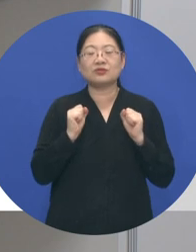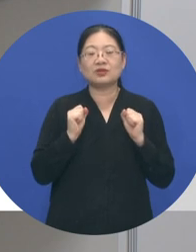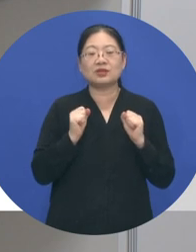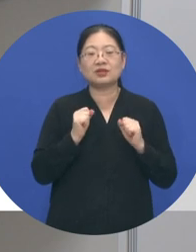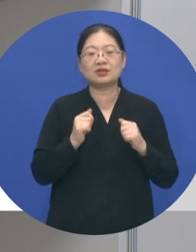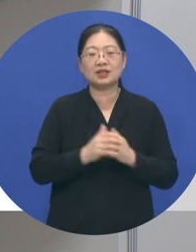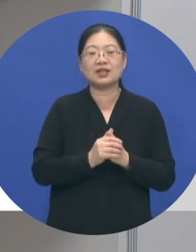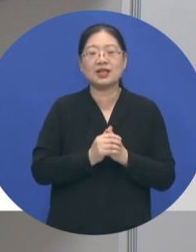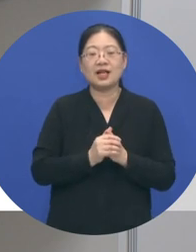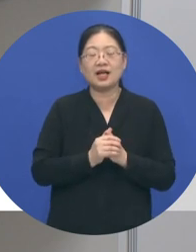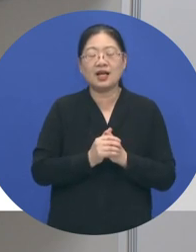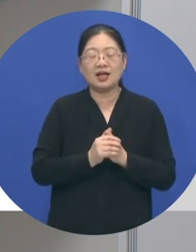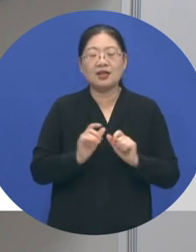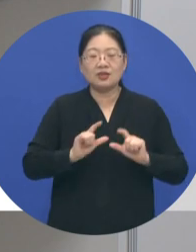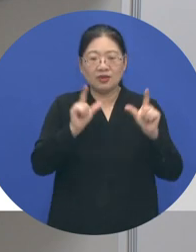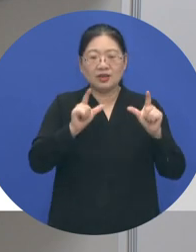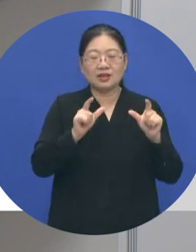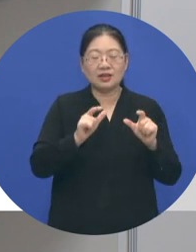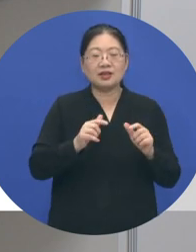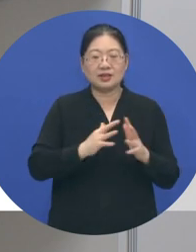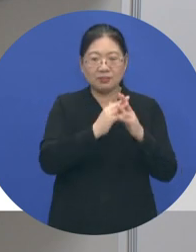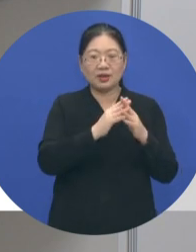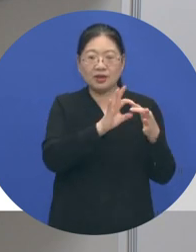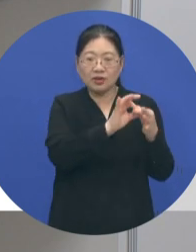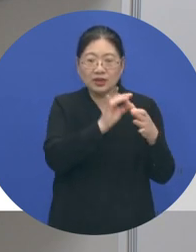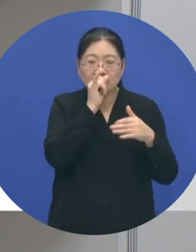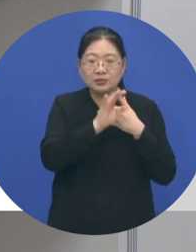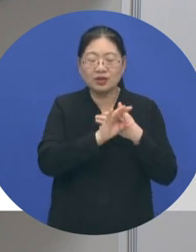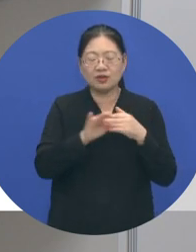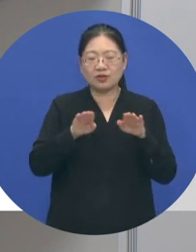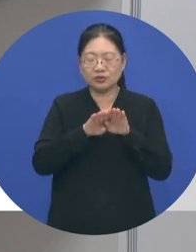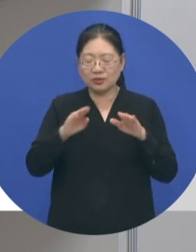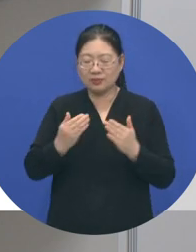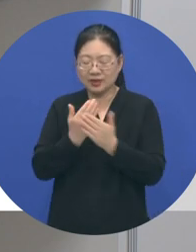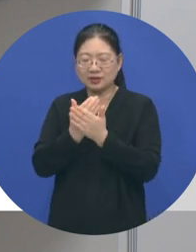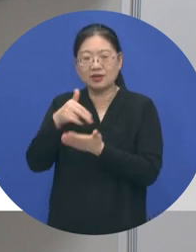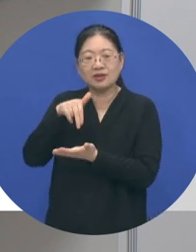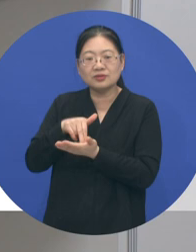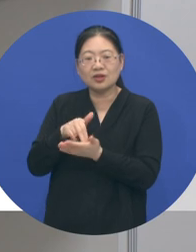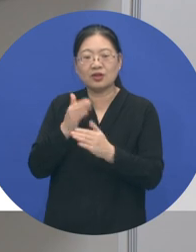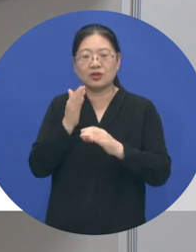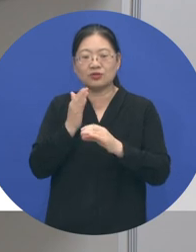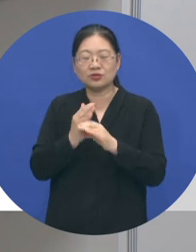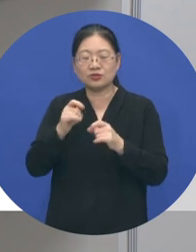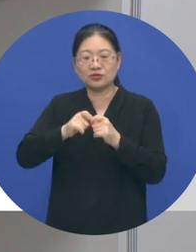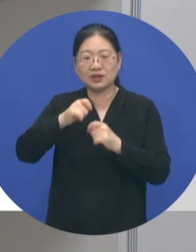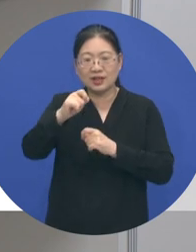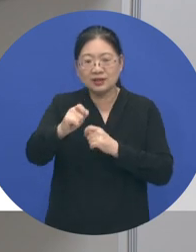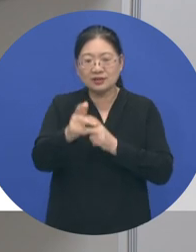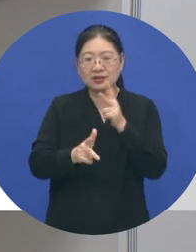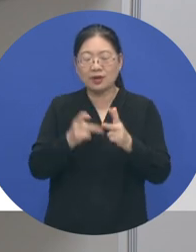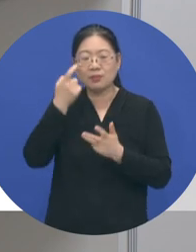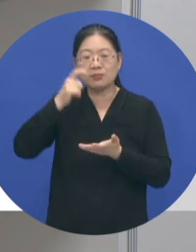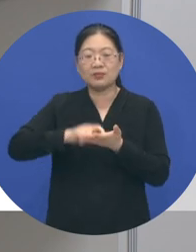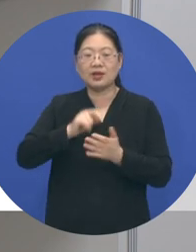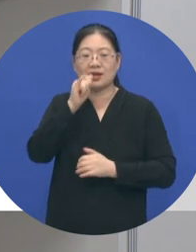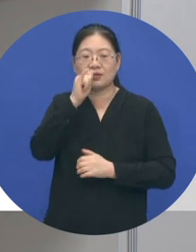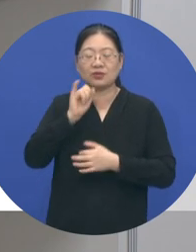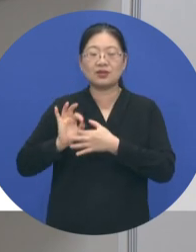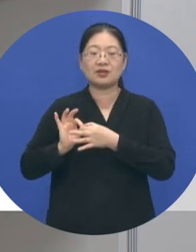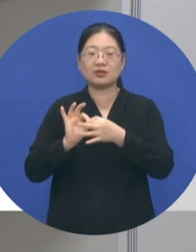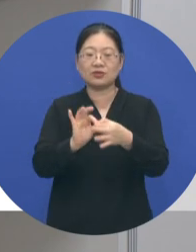대개발 계획과 연계해서 추진하게 되면 균형발전 사업의 차원에서는 중장기적인 사업을 발굴할 수